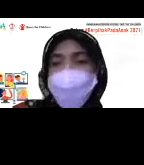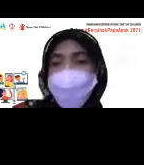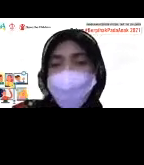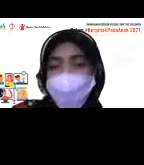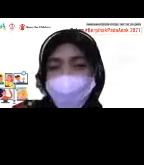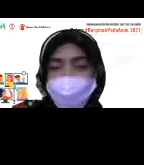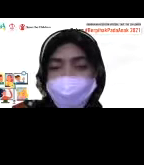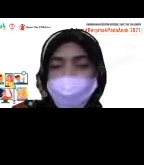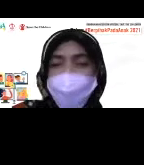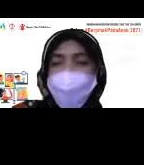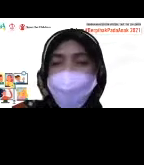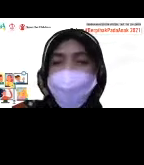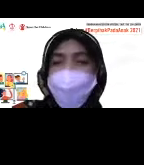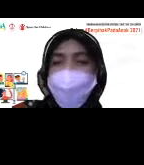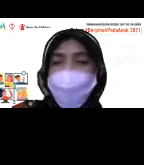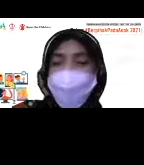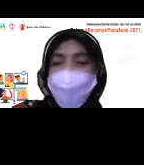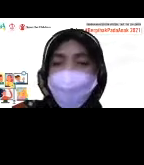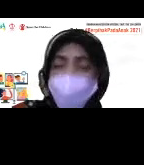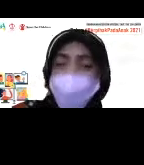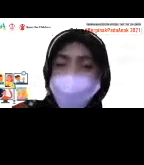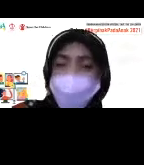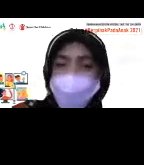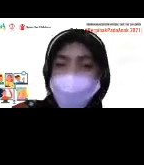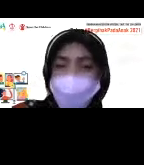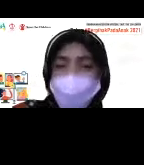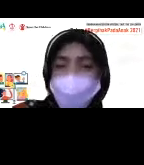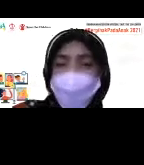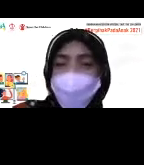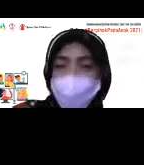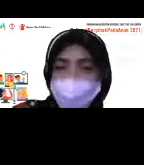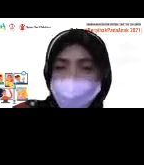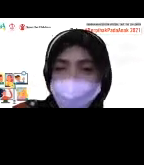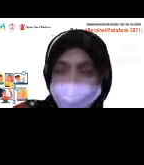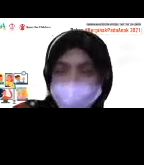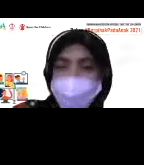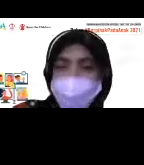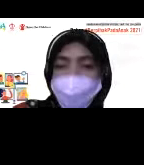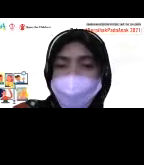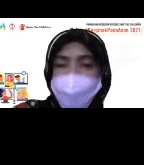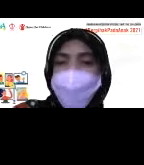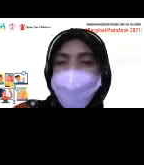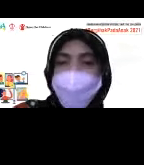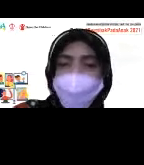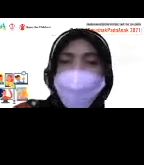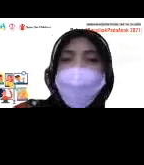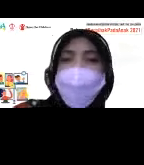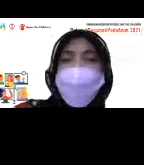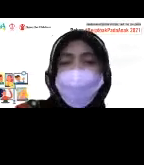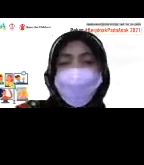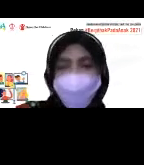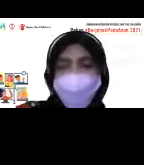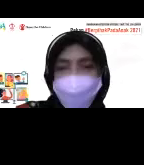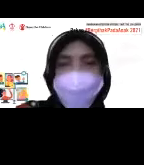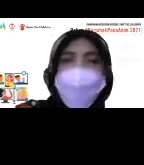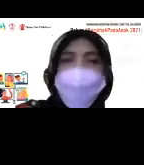MTBS-nya mulai peningkatan kapasitasnya sudah mulai banyak dengan adanya pendampingan